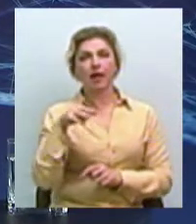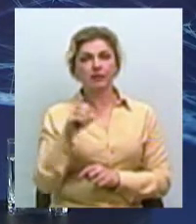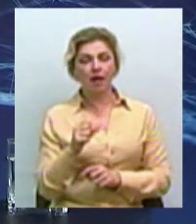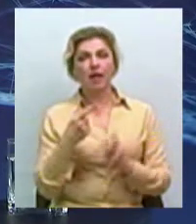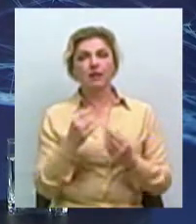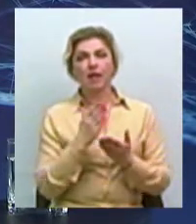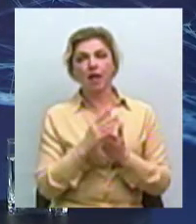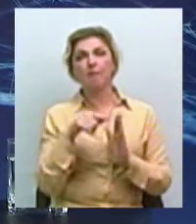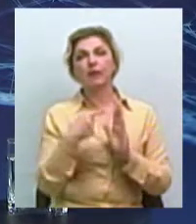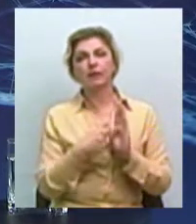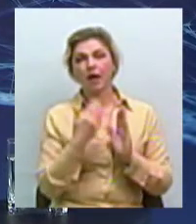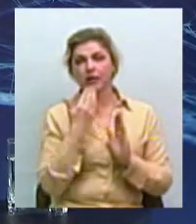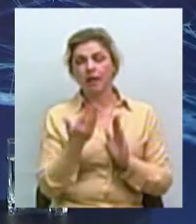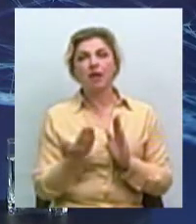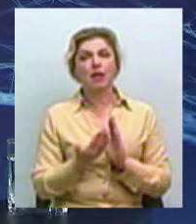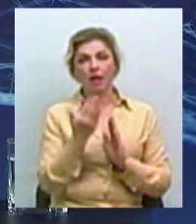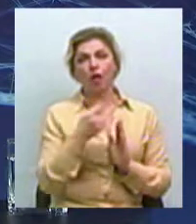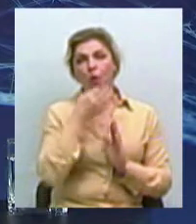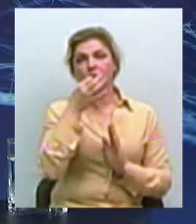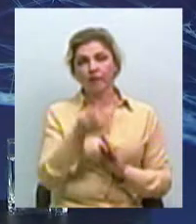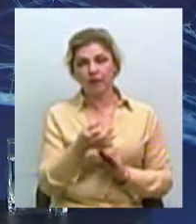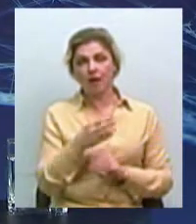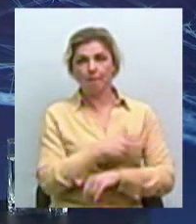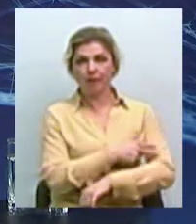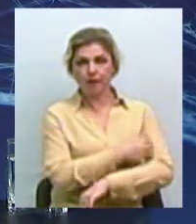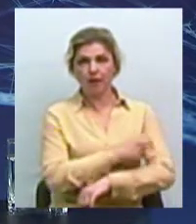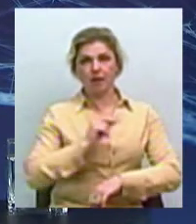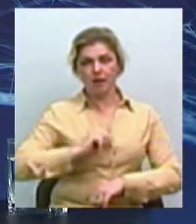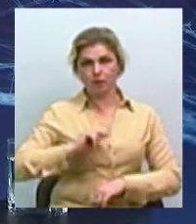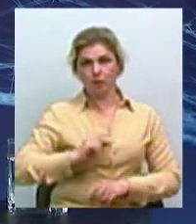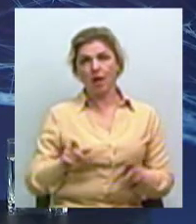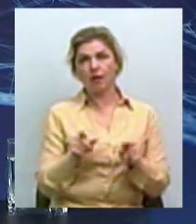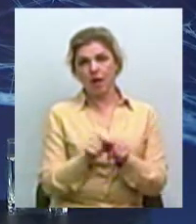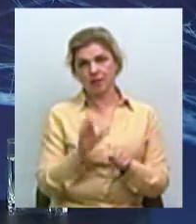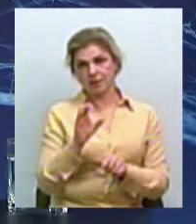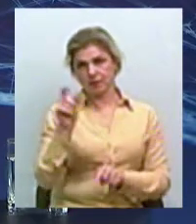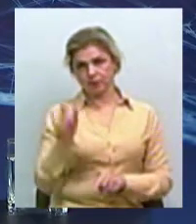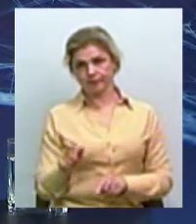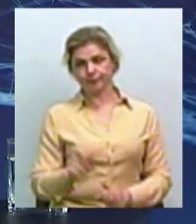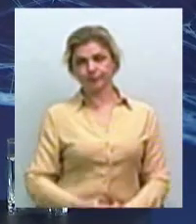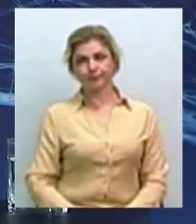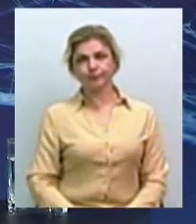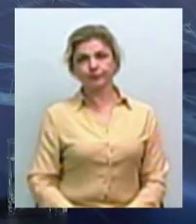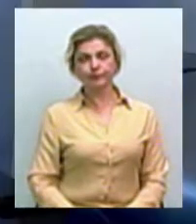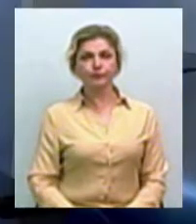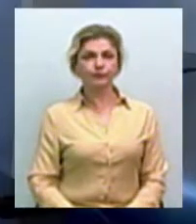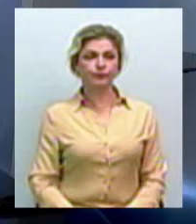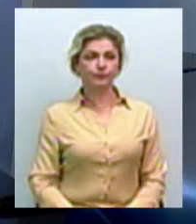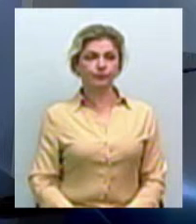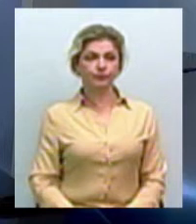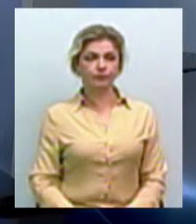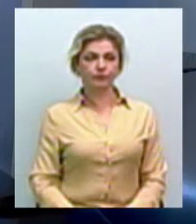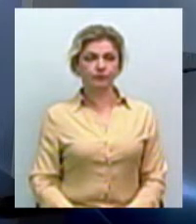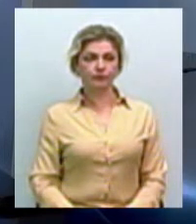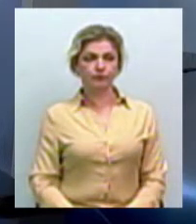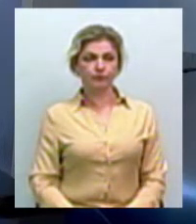є питання, на які відповідає медичний працівник разом із пацієнтом. Скажіть,